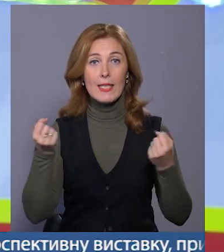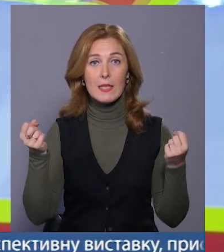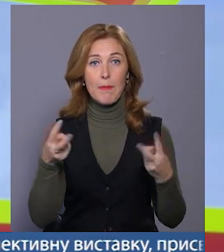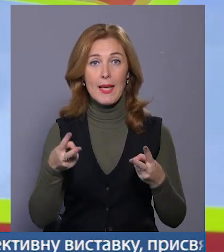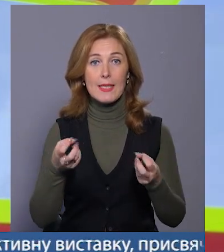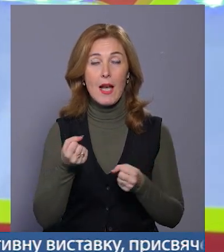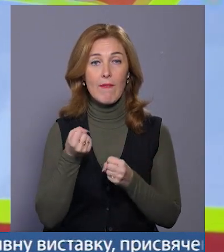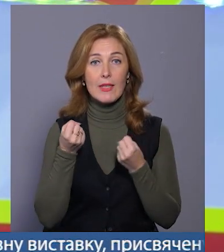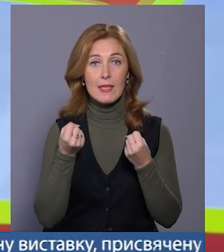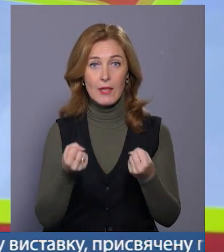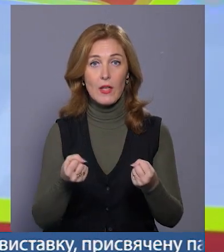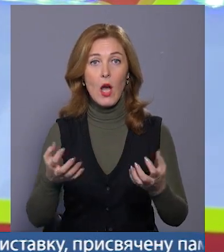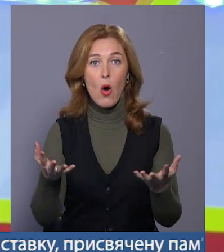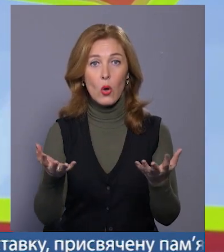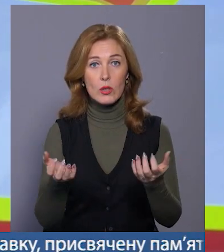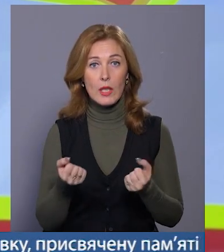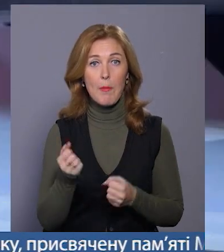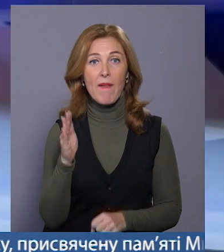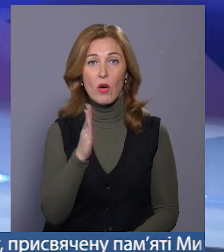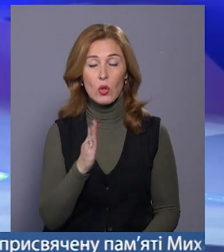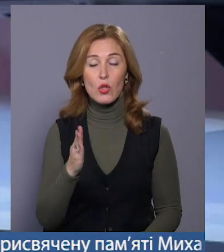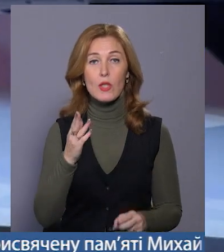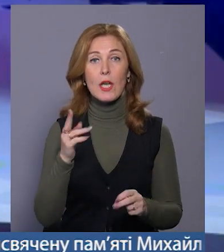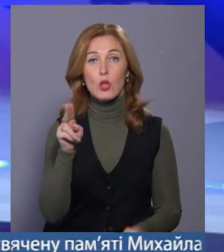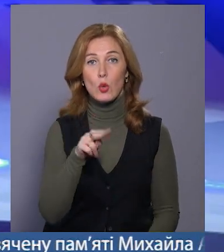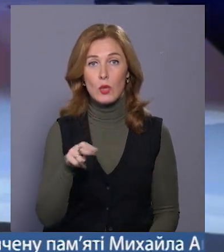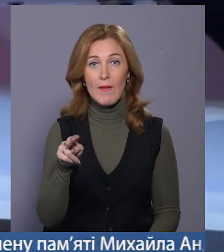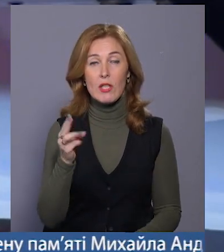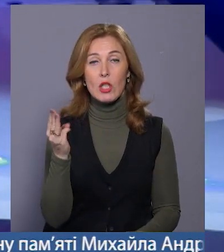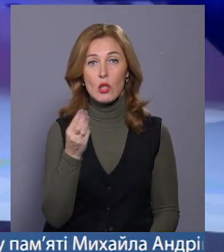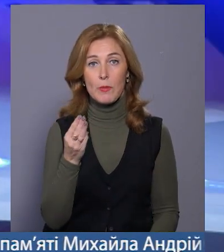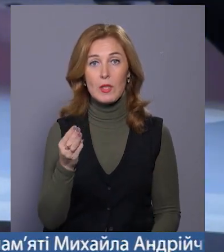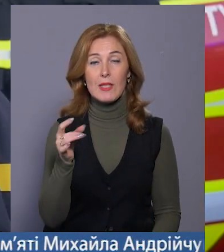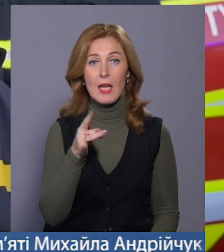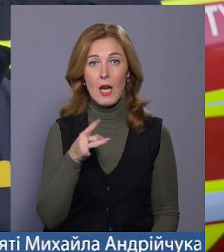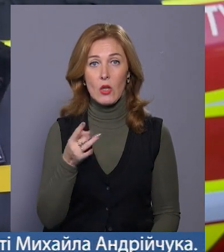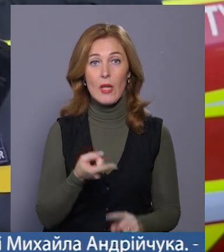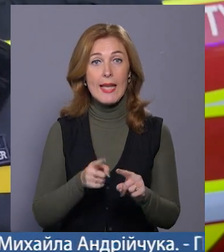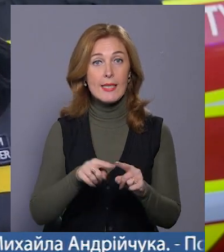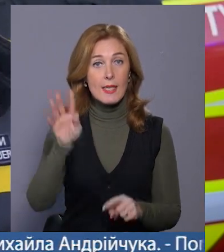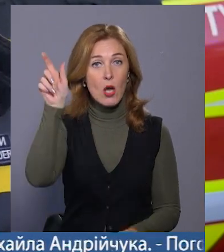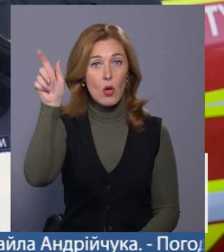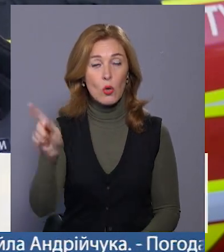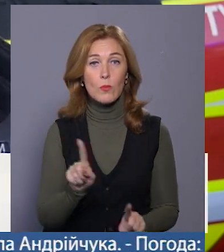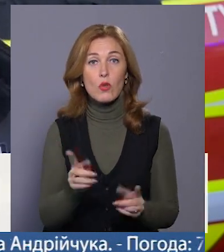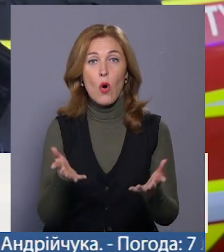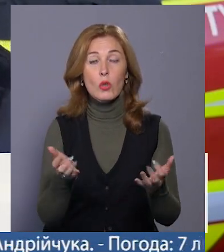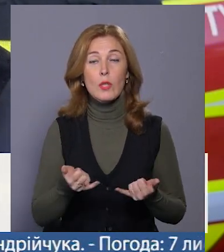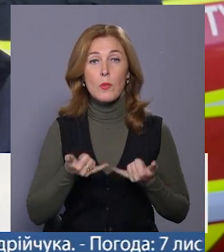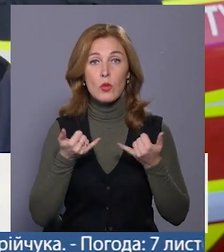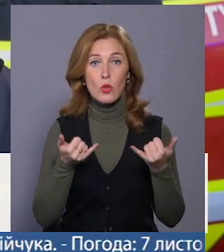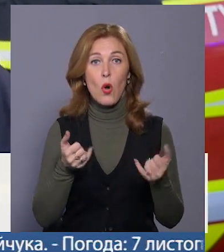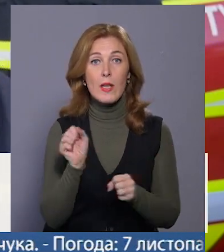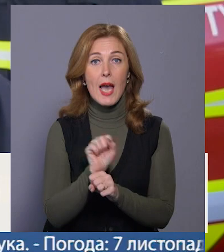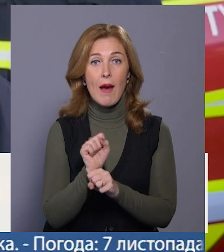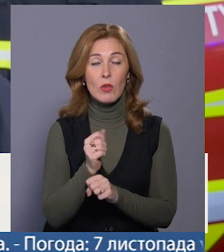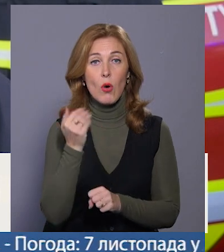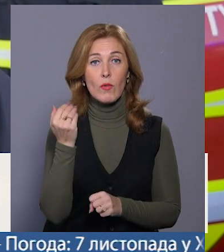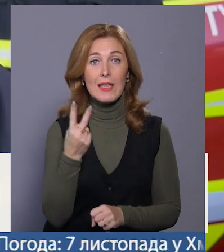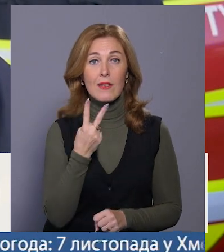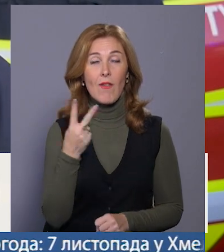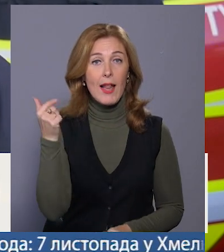Ford Ranger отримали Волочиський, Дунаєвецький та Шепетівський райони. Ці хлопці, що сьогодні отримують в районах автомобілі, вони пройдуть